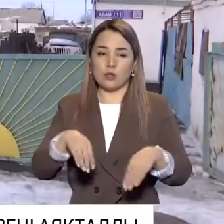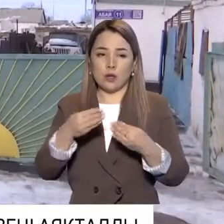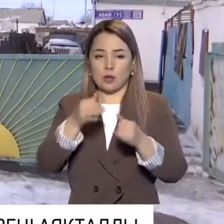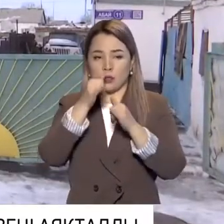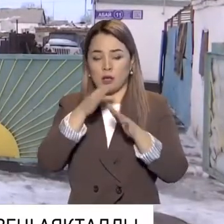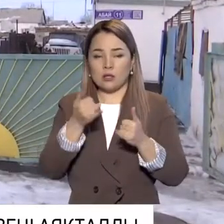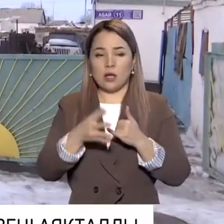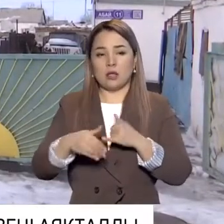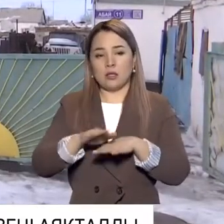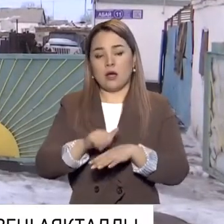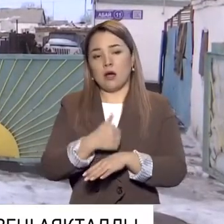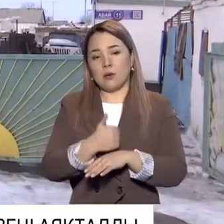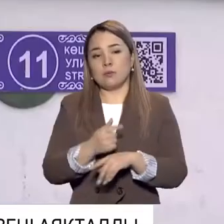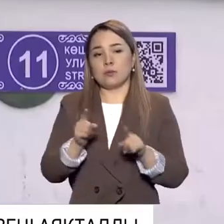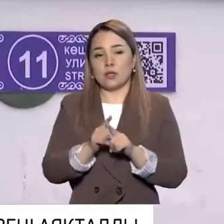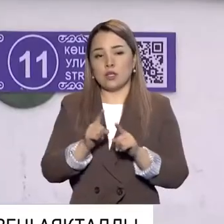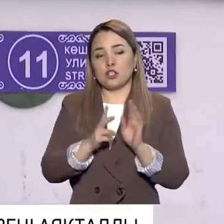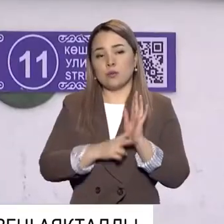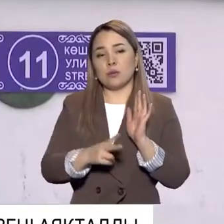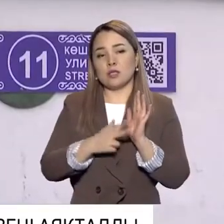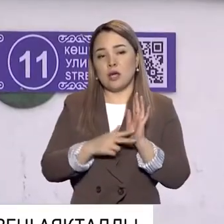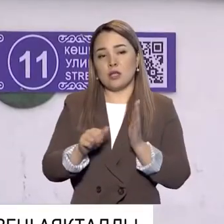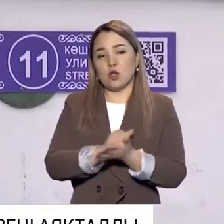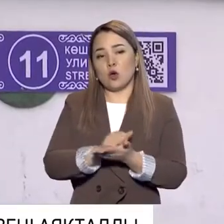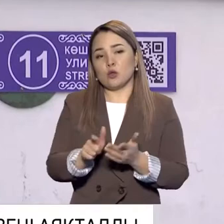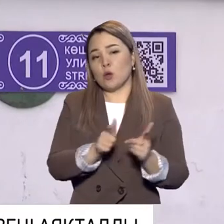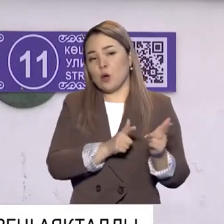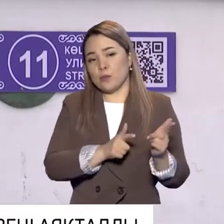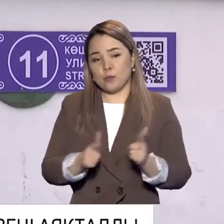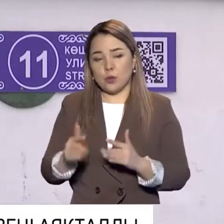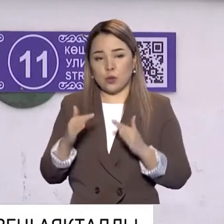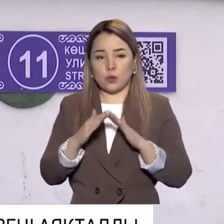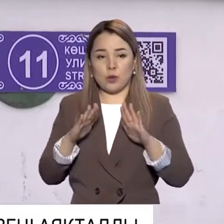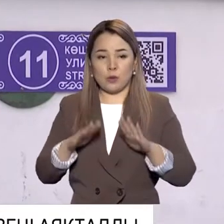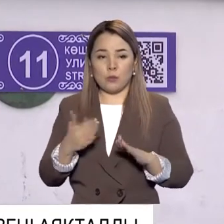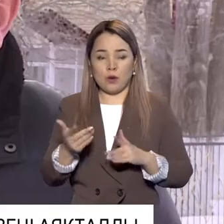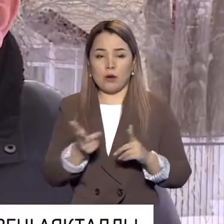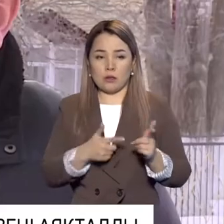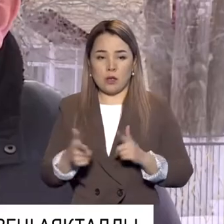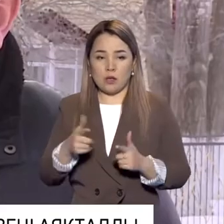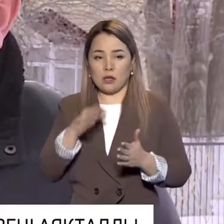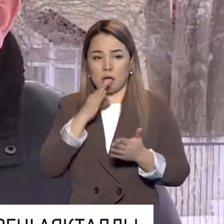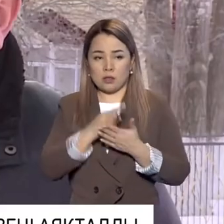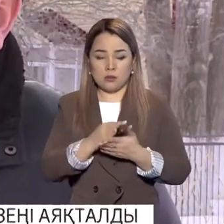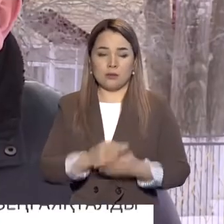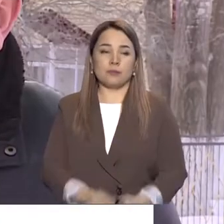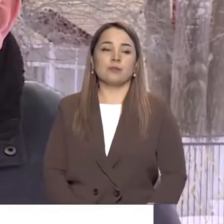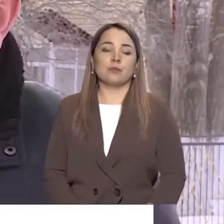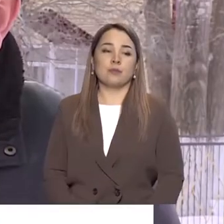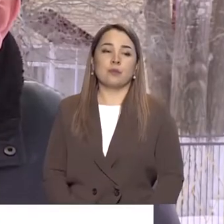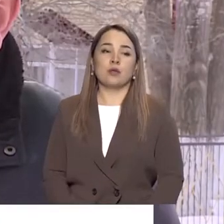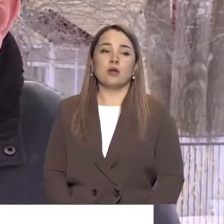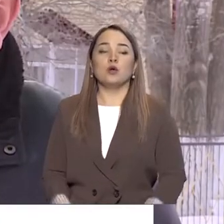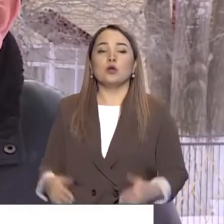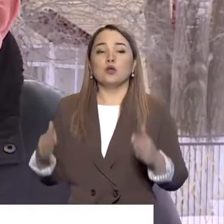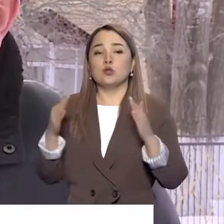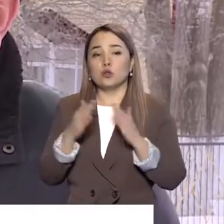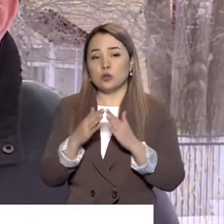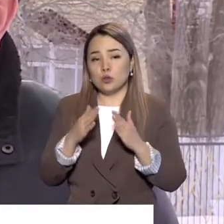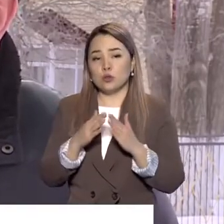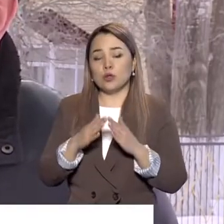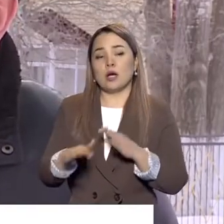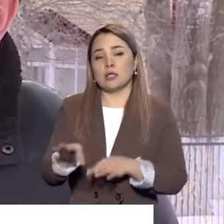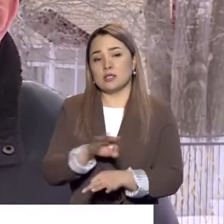Жергілікті әкімнің айтуынша, қазір 78 үйдің құжаты дайын, қалғаны рәсімделіп жатыр. Жердің құжаттары, сосын